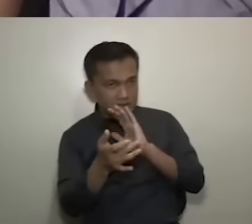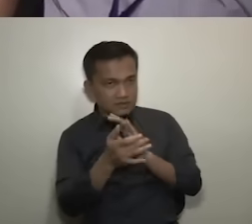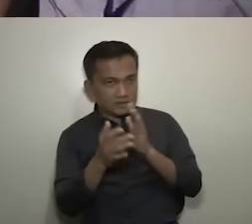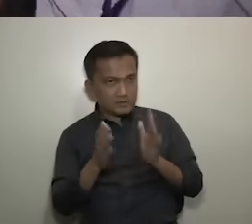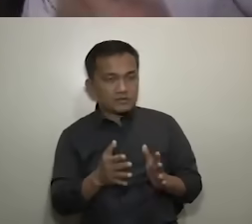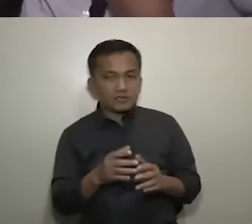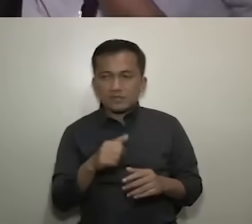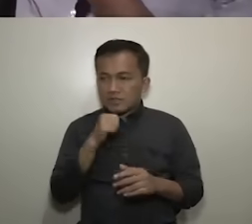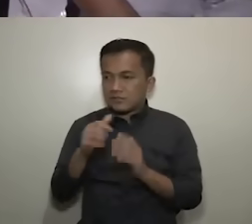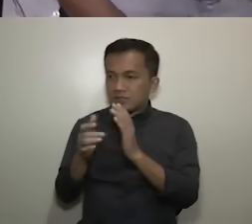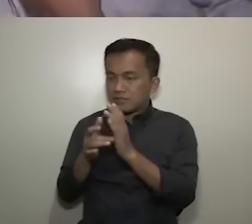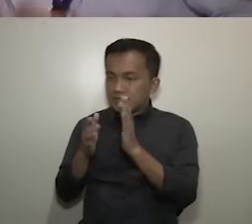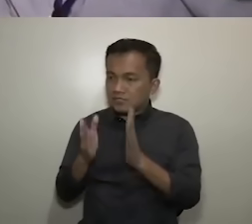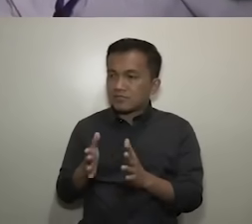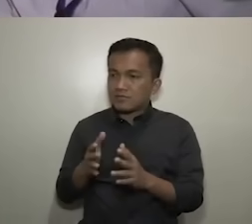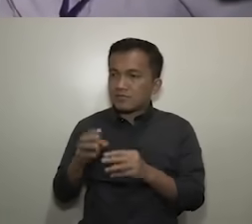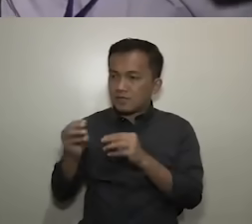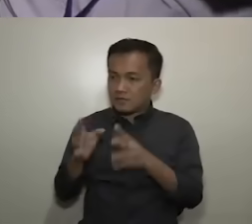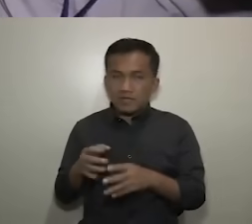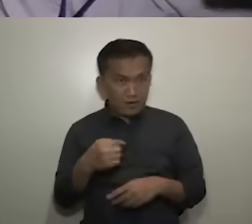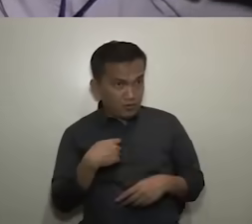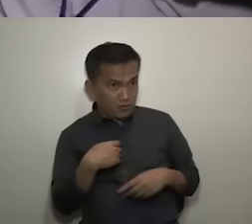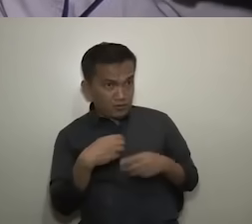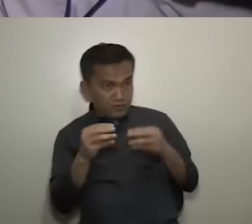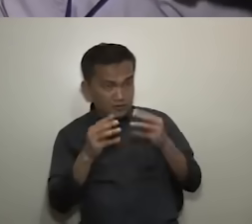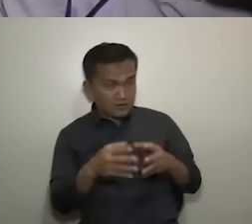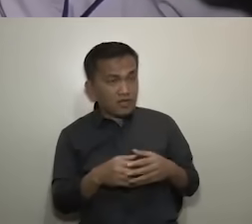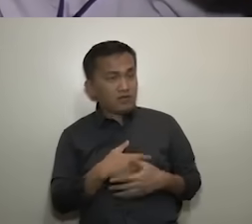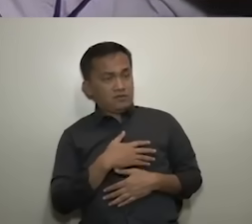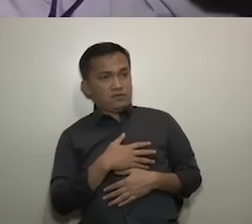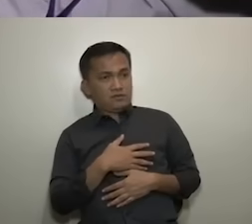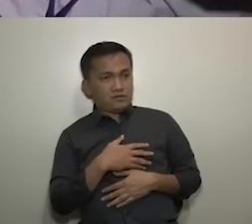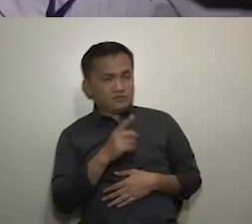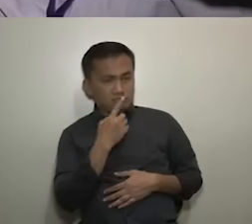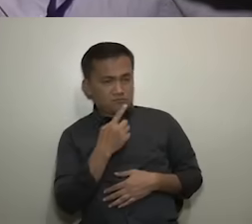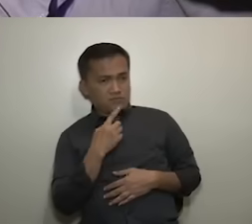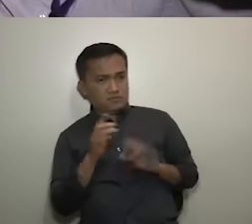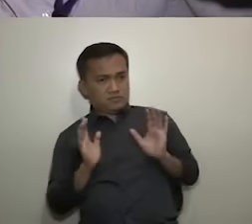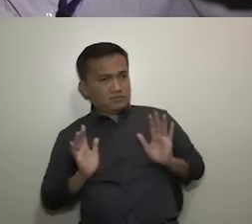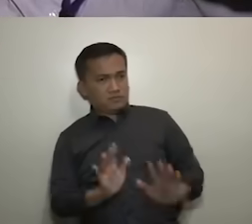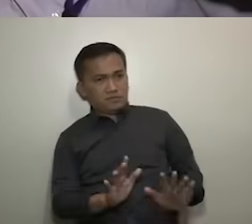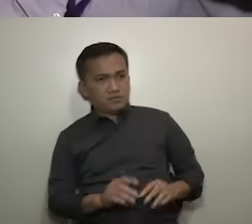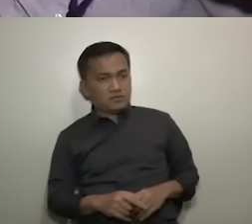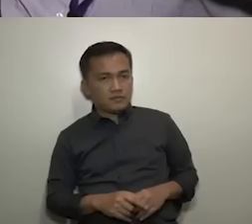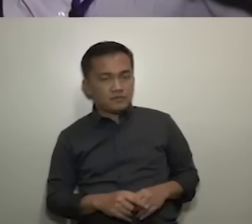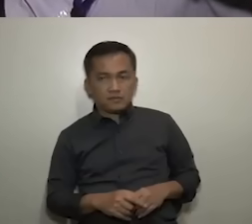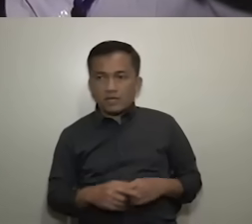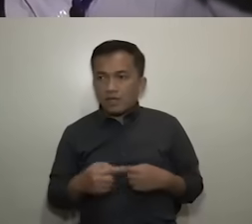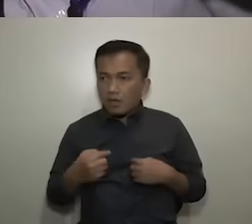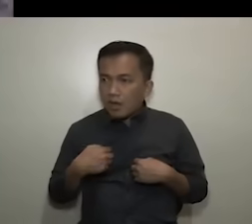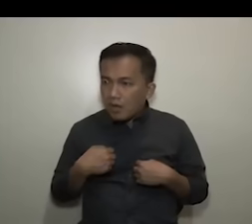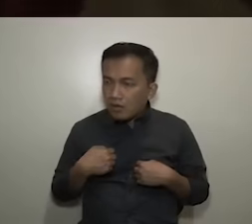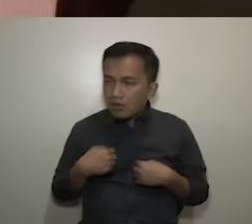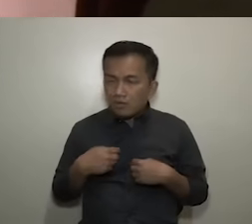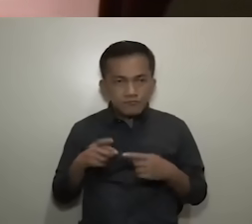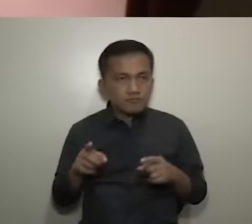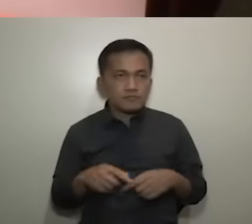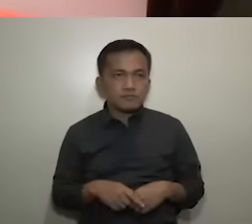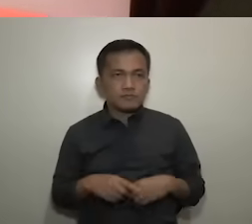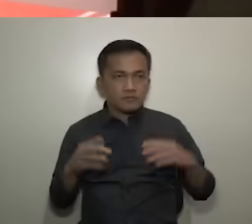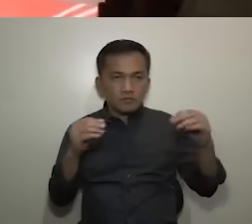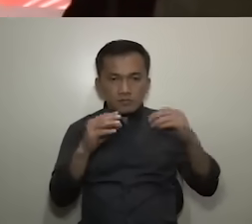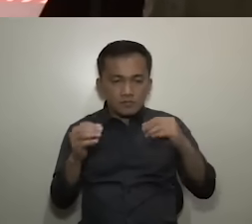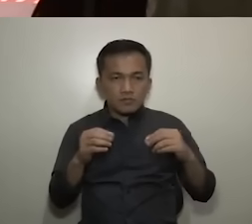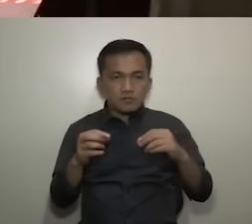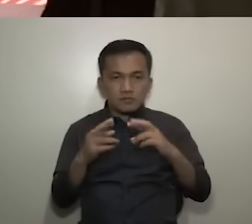ako. Hindi ka technician. Manager ka. Manager ako? Oo. Oh, ano kinalaman ko dyan? Wala kang kinalaman. Ano kinalaman ko dyan? Relasyon ni